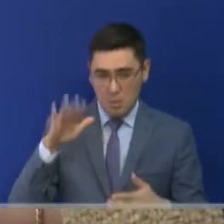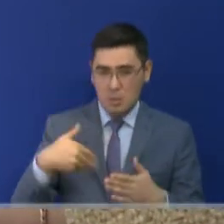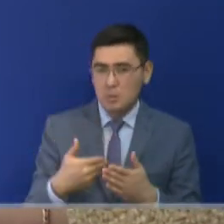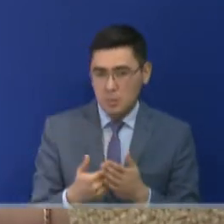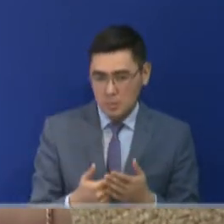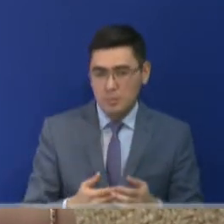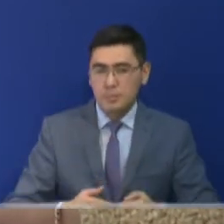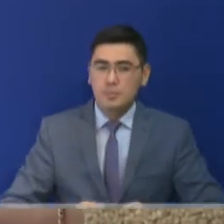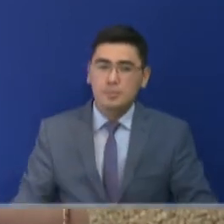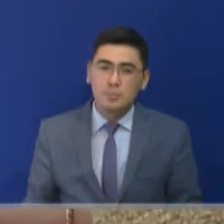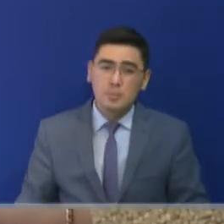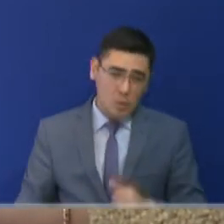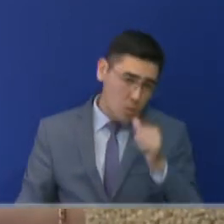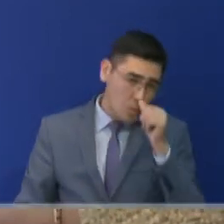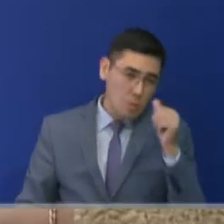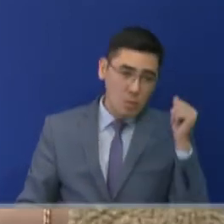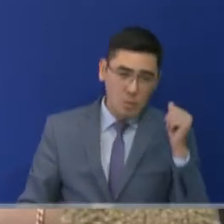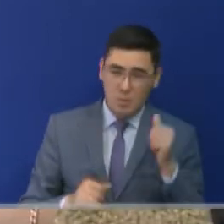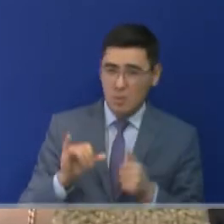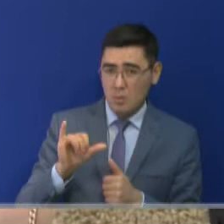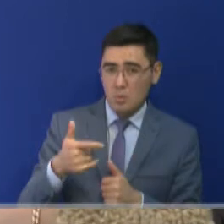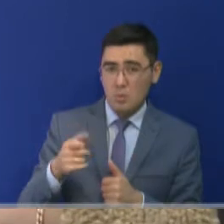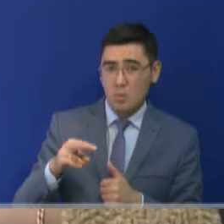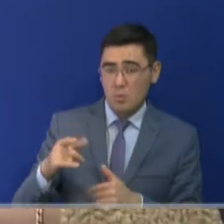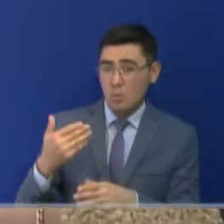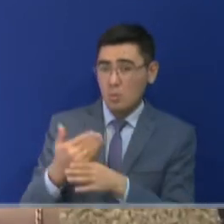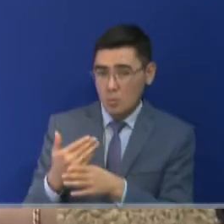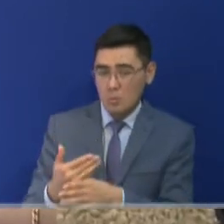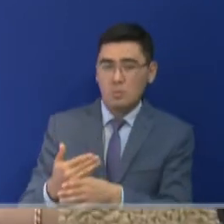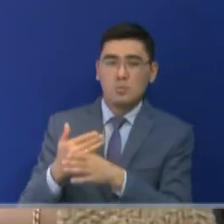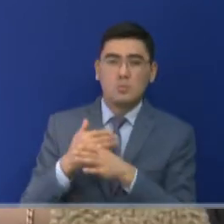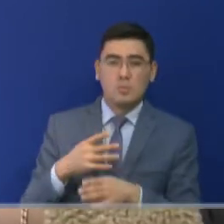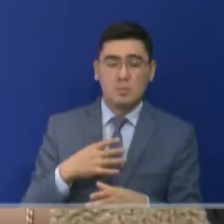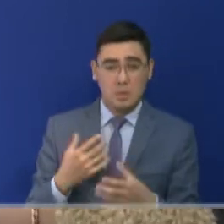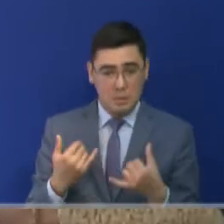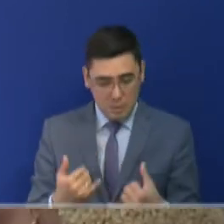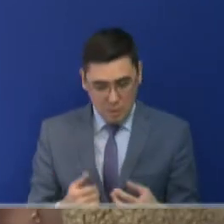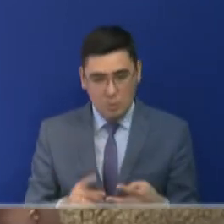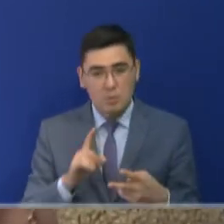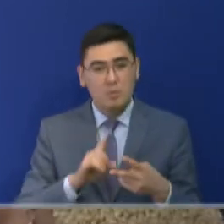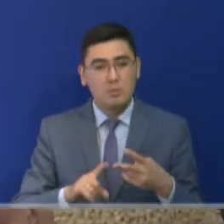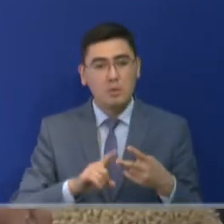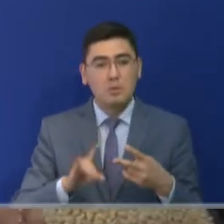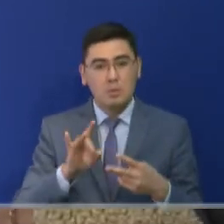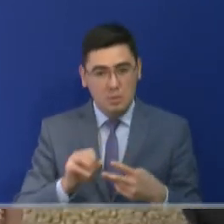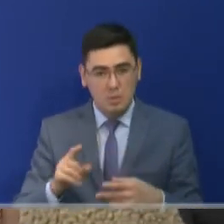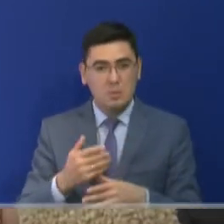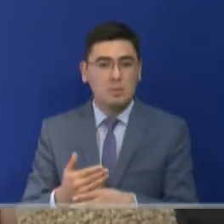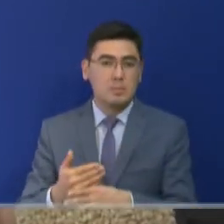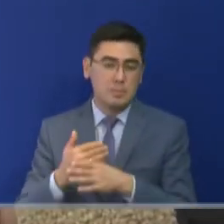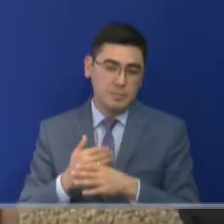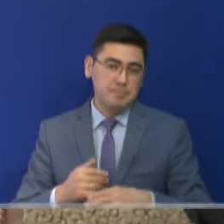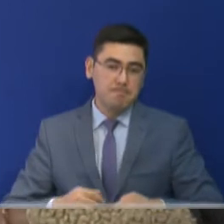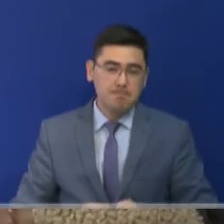В прошлом году мне тоже помогли с углем. В этом году получаем помощь во второй раз. Обеспечение углем для меня большая поддержка. Хорошо, что